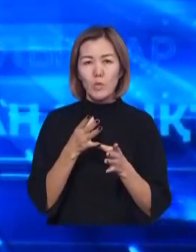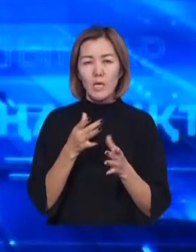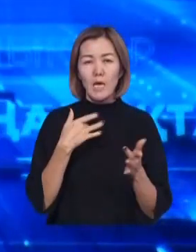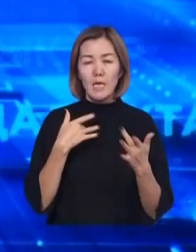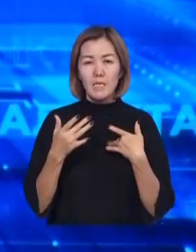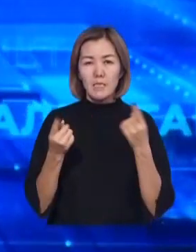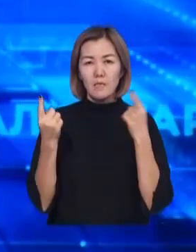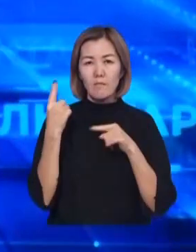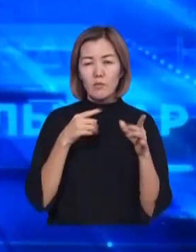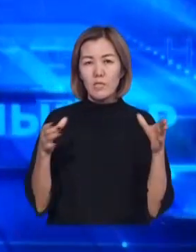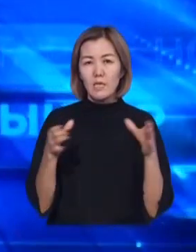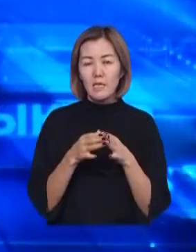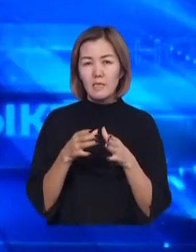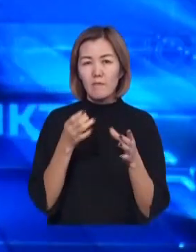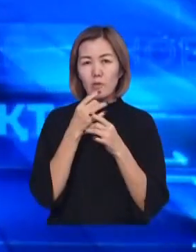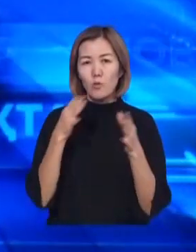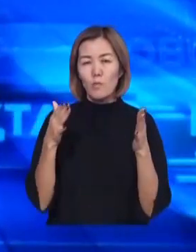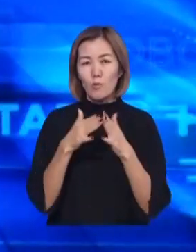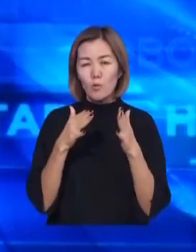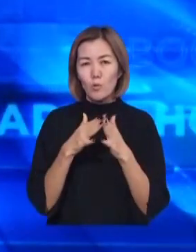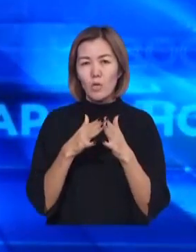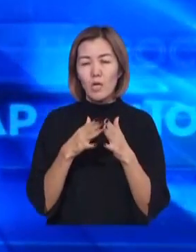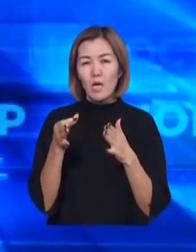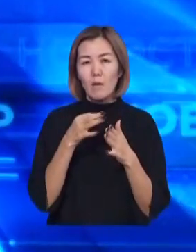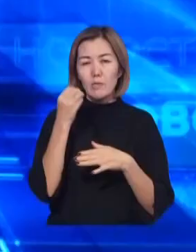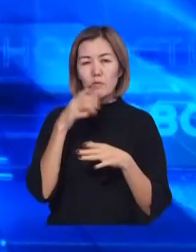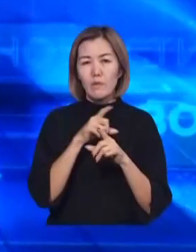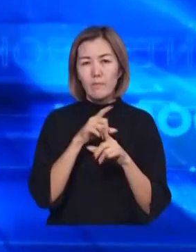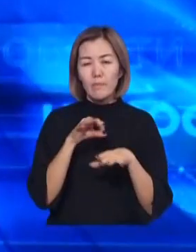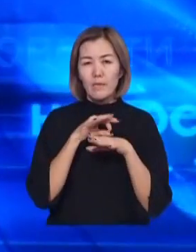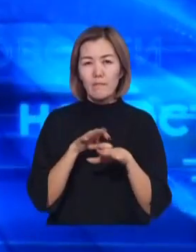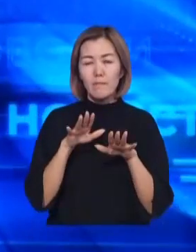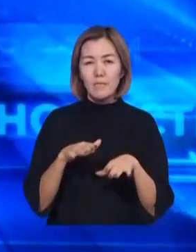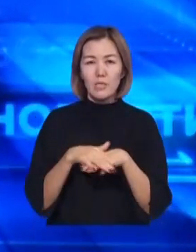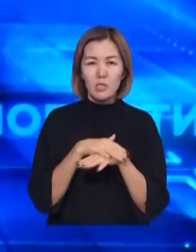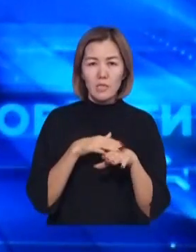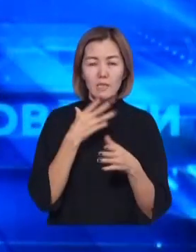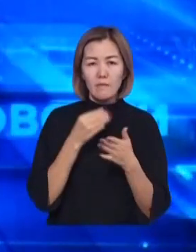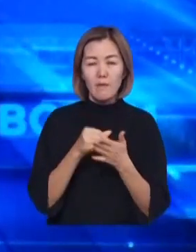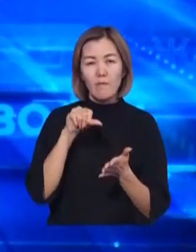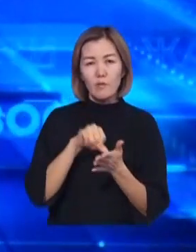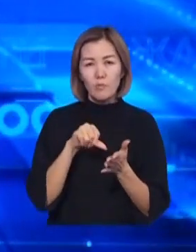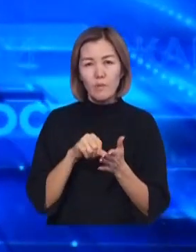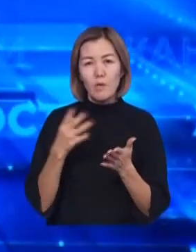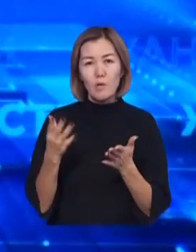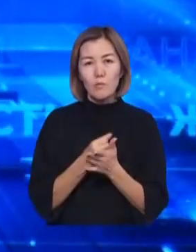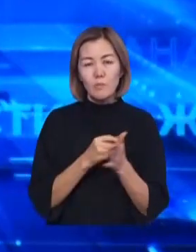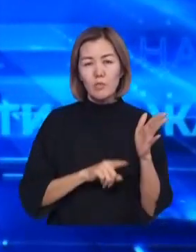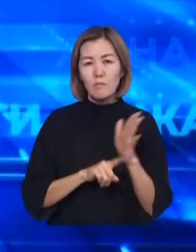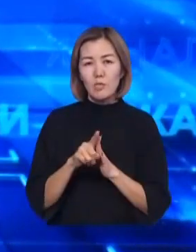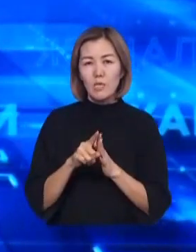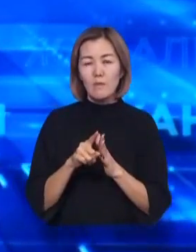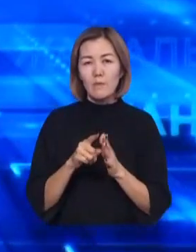культуры артисты и творческие коллективы дома культуры областного центра порадовали местных жителей своими выступлениями